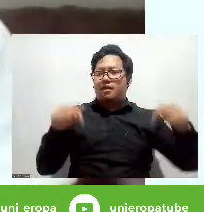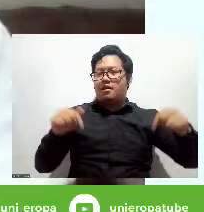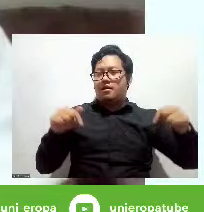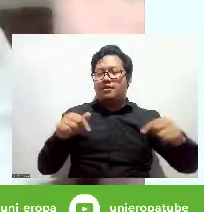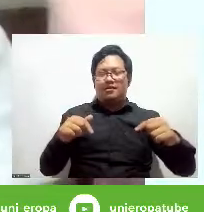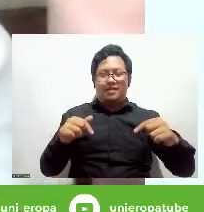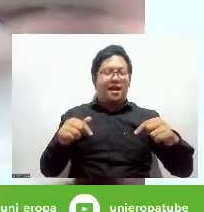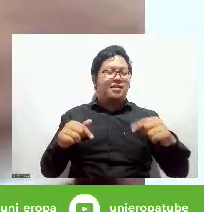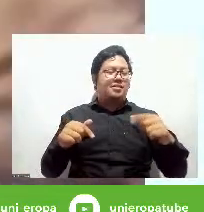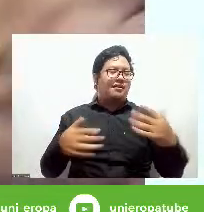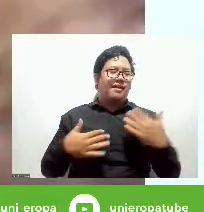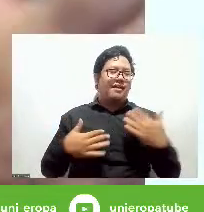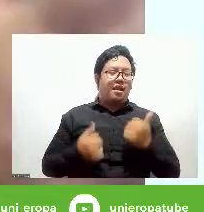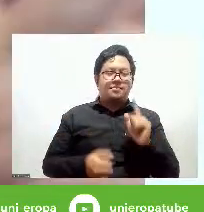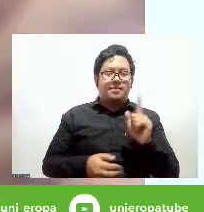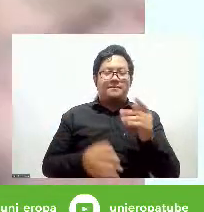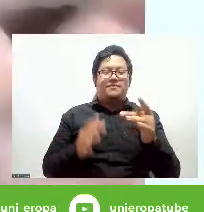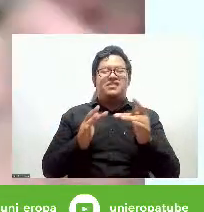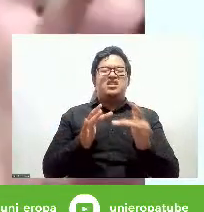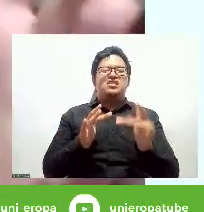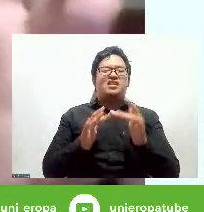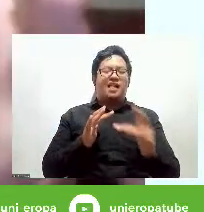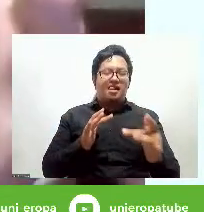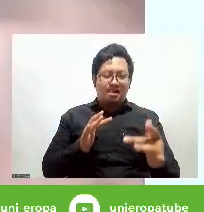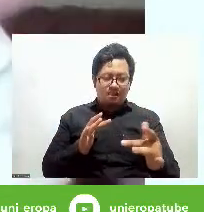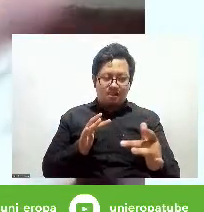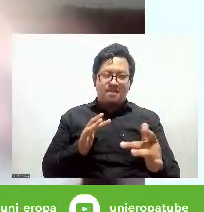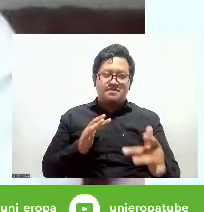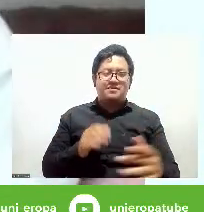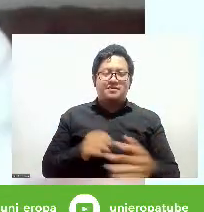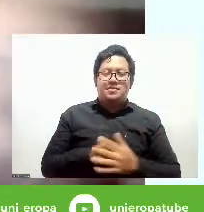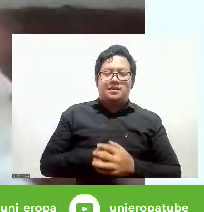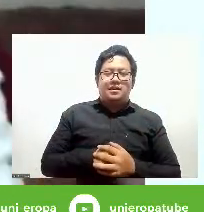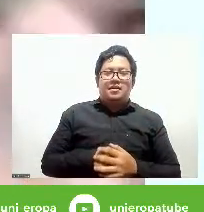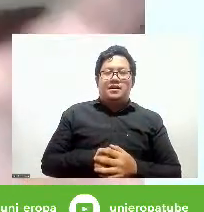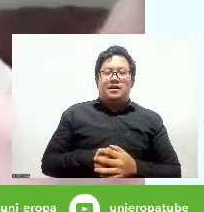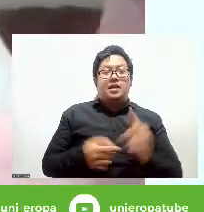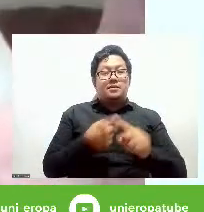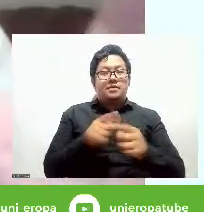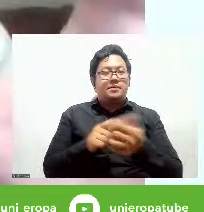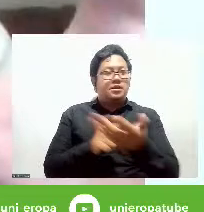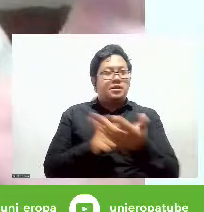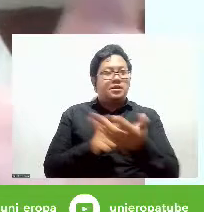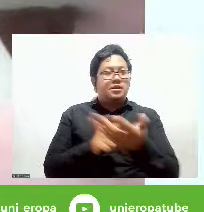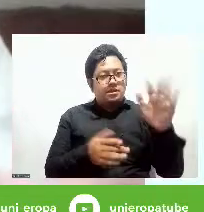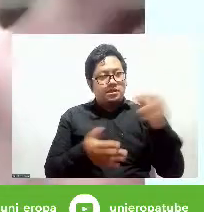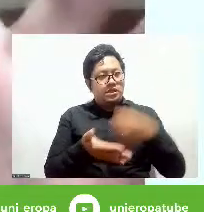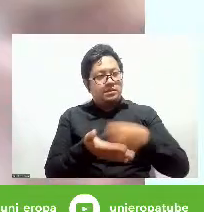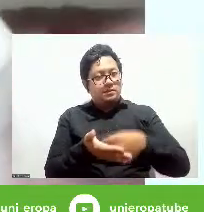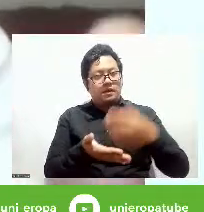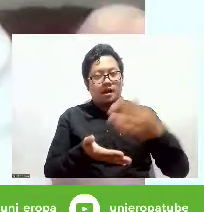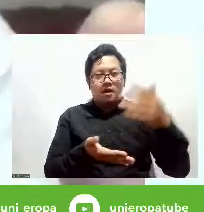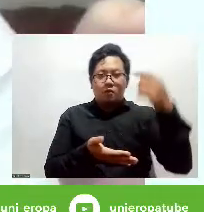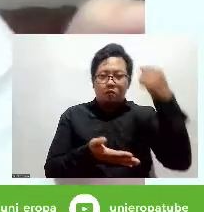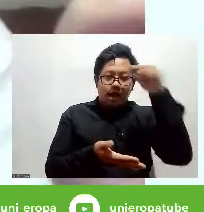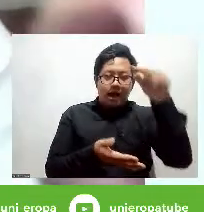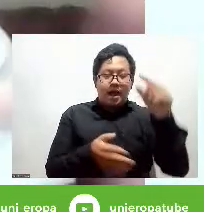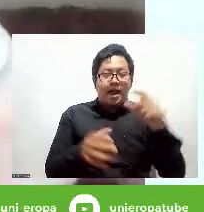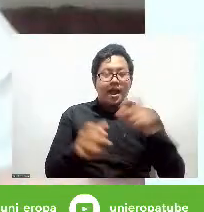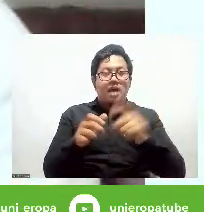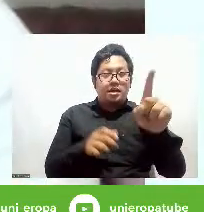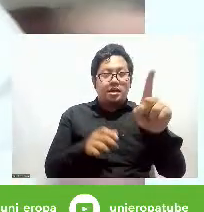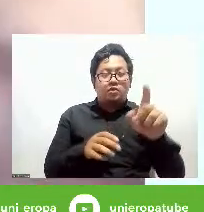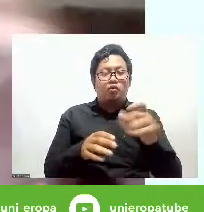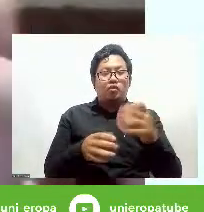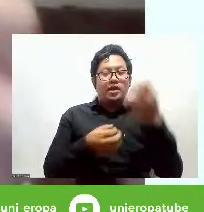digital ya ya temen-temen yang masih ngambil S1 misalnya yang di yang di Informatika atau mungkin di